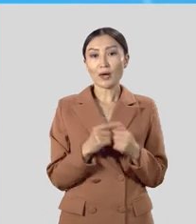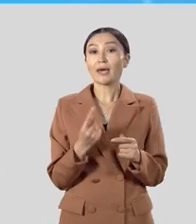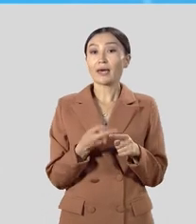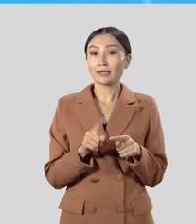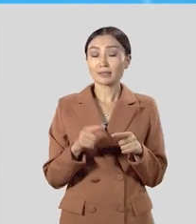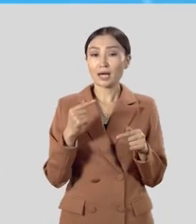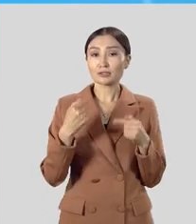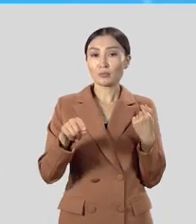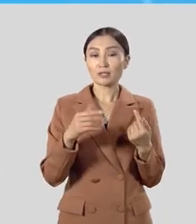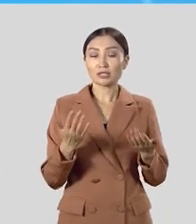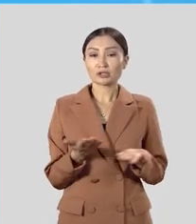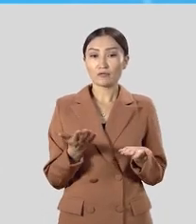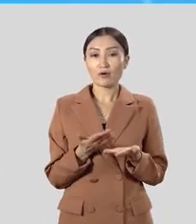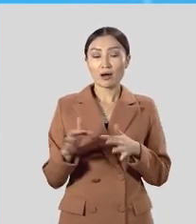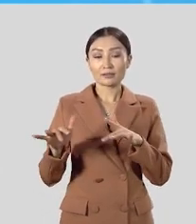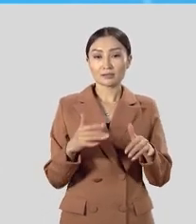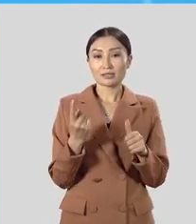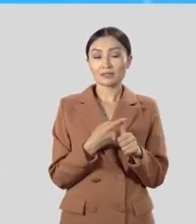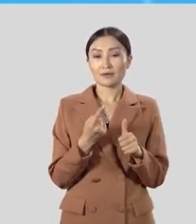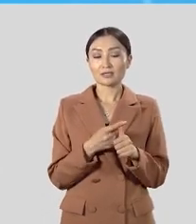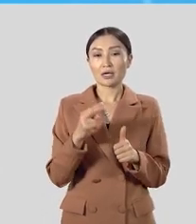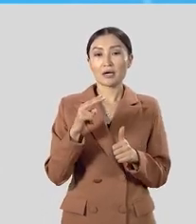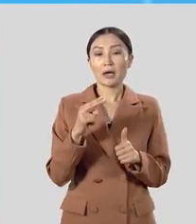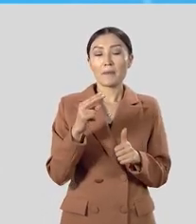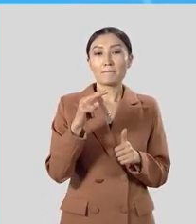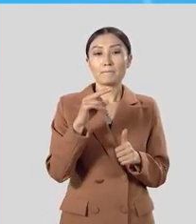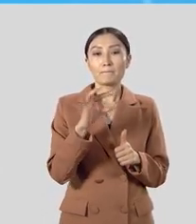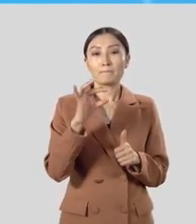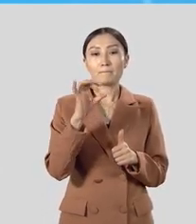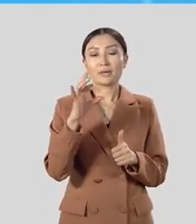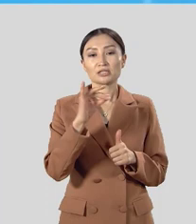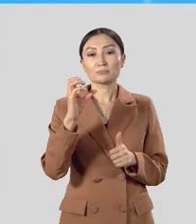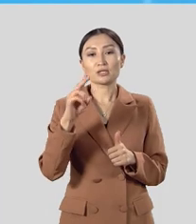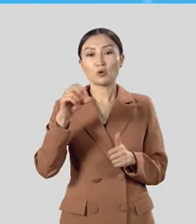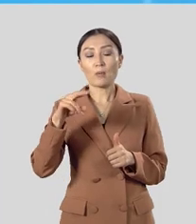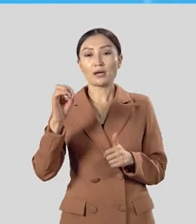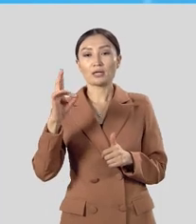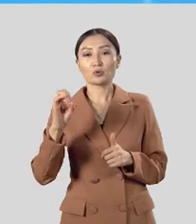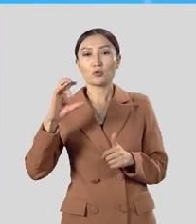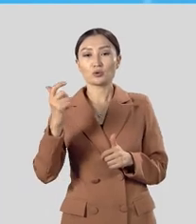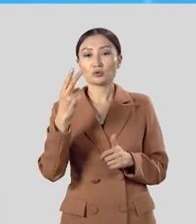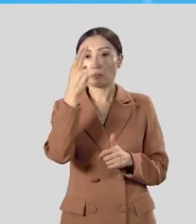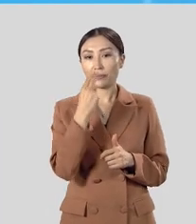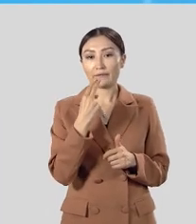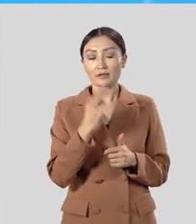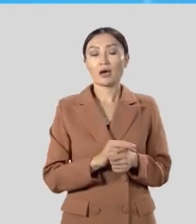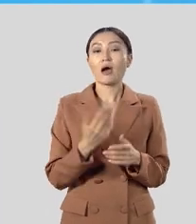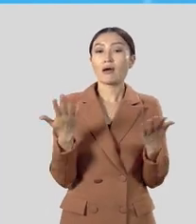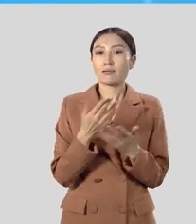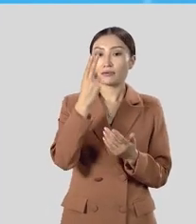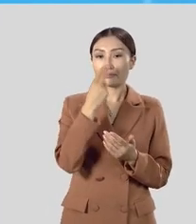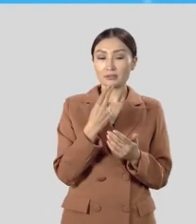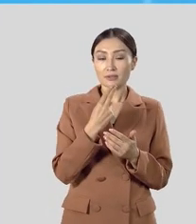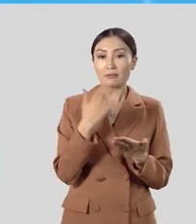Эта особенность живых организмов называется приспособленностью. Сегодня мы с вами узнаем, какие